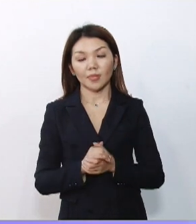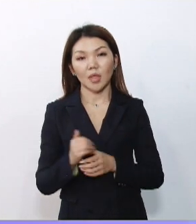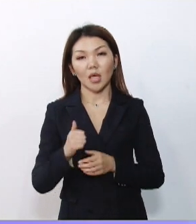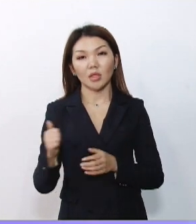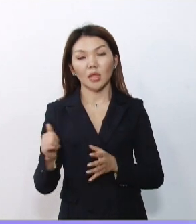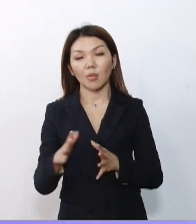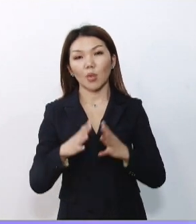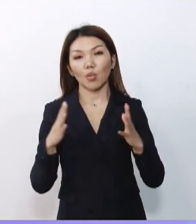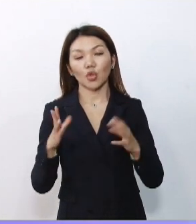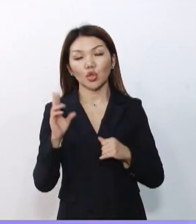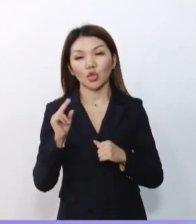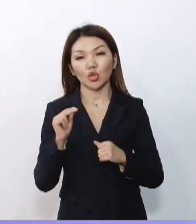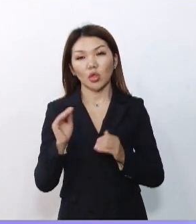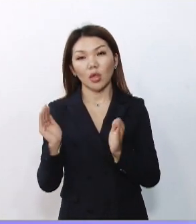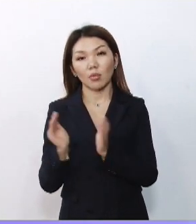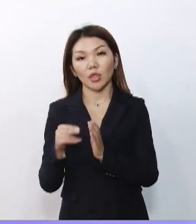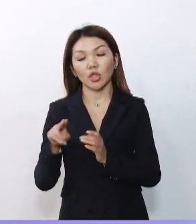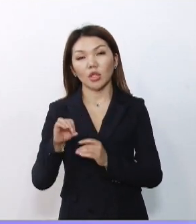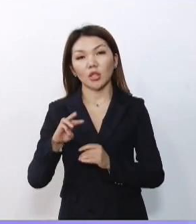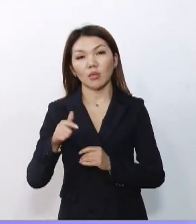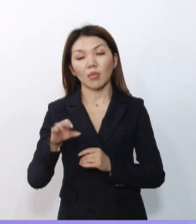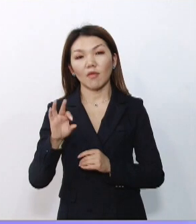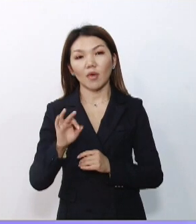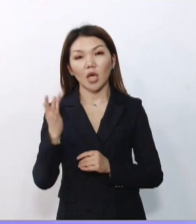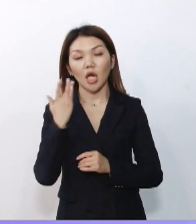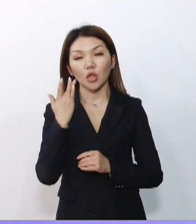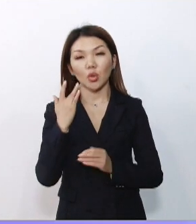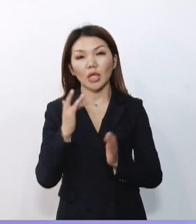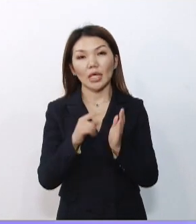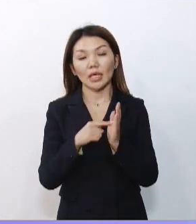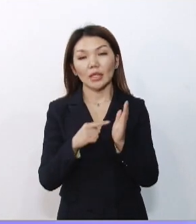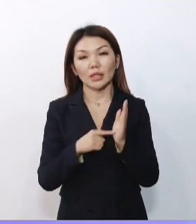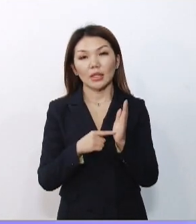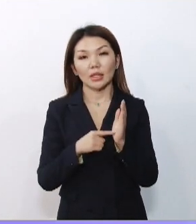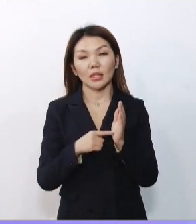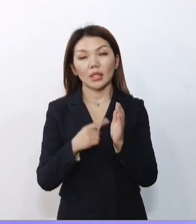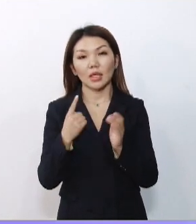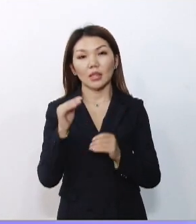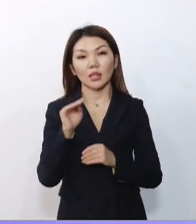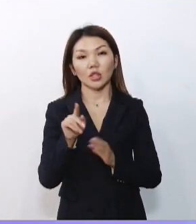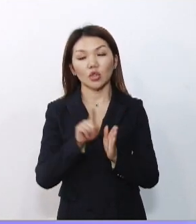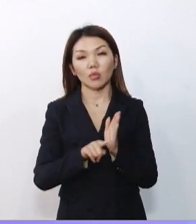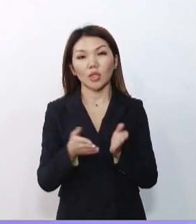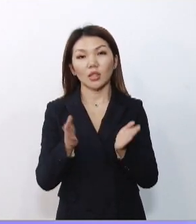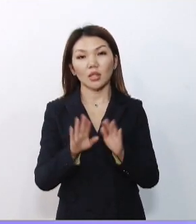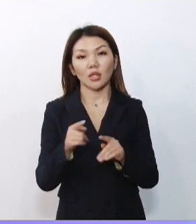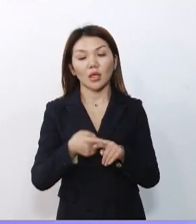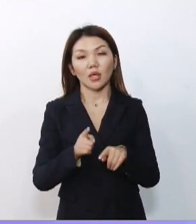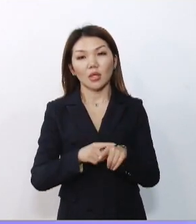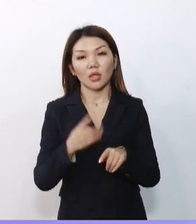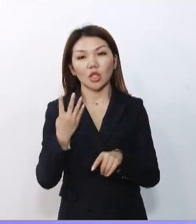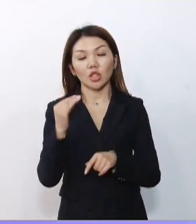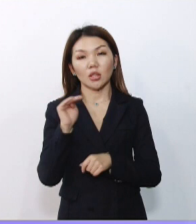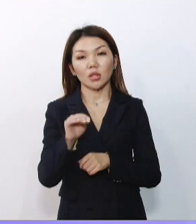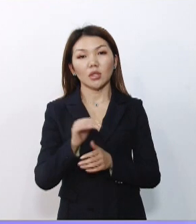Самое большее число, меньше делимого, которое разделится на 1000 без остатка – это